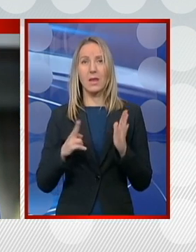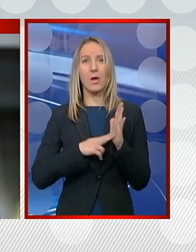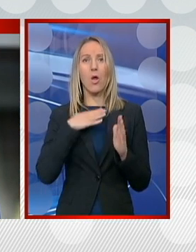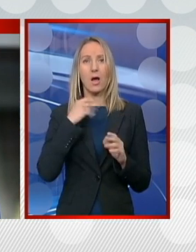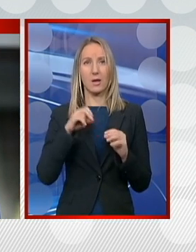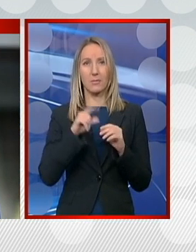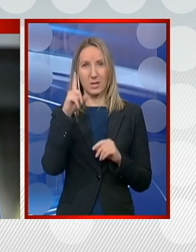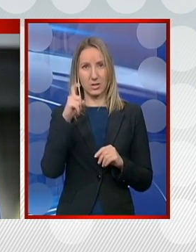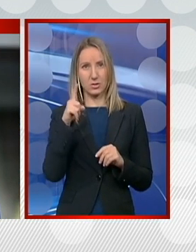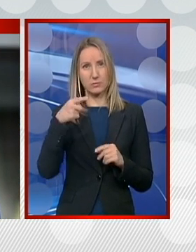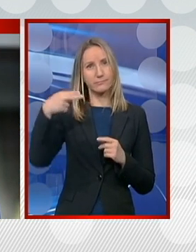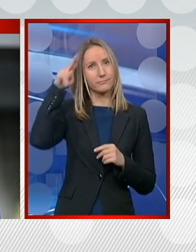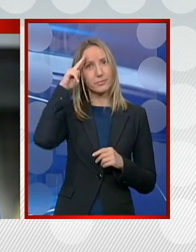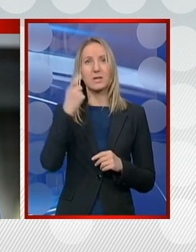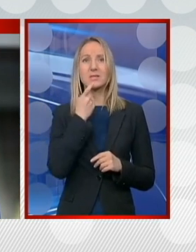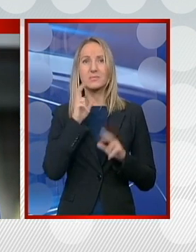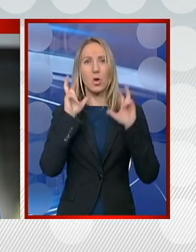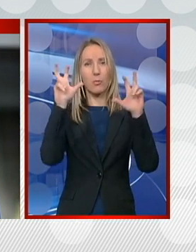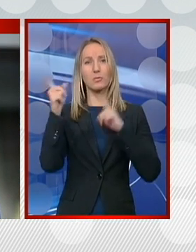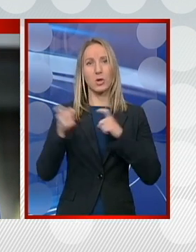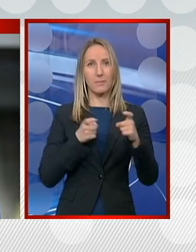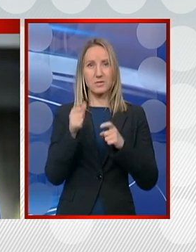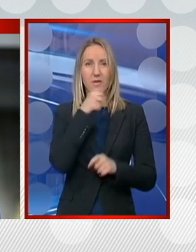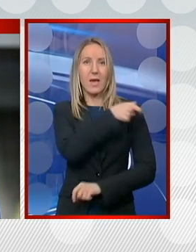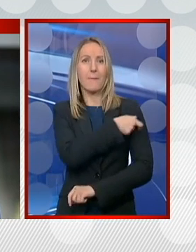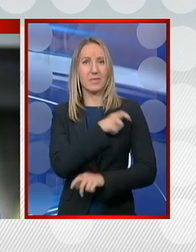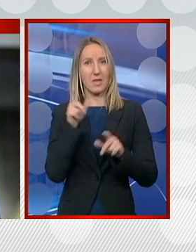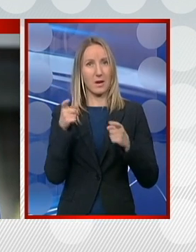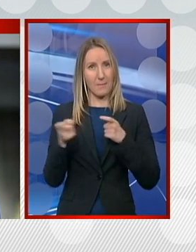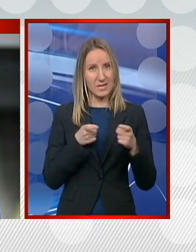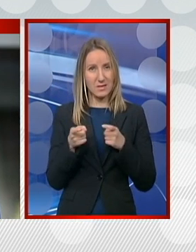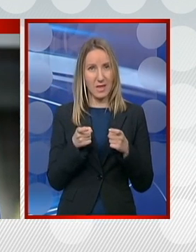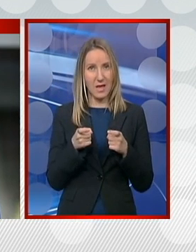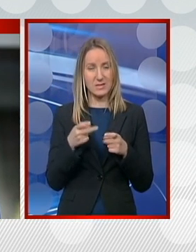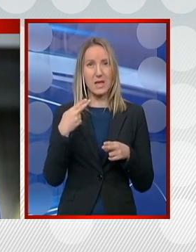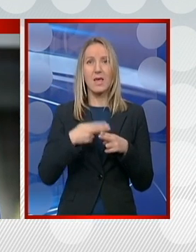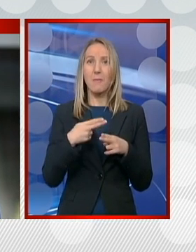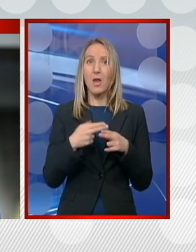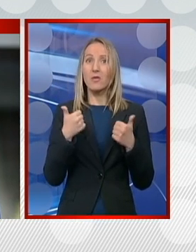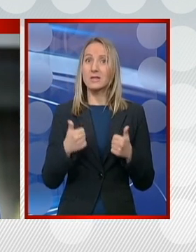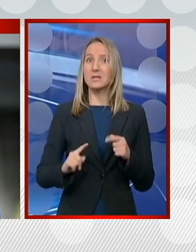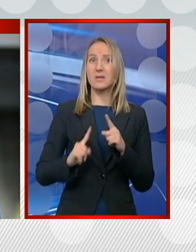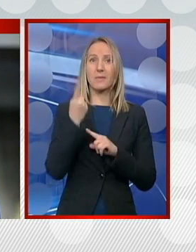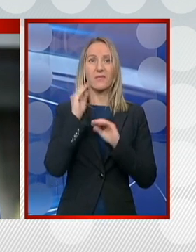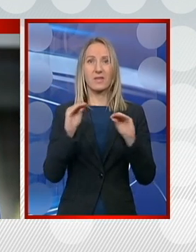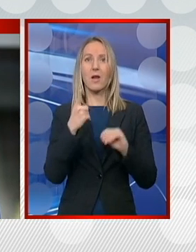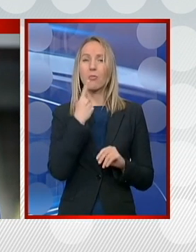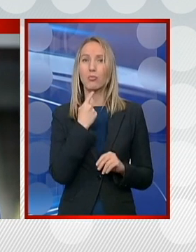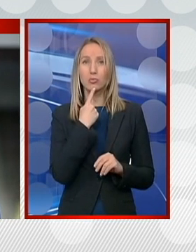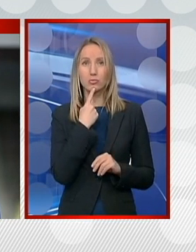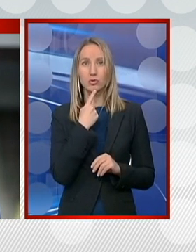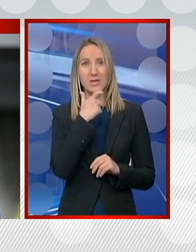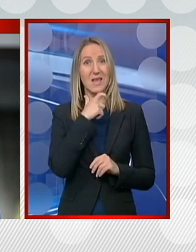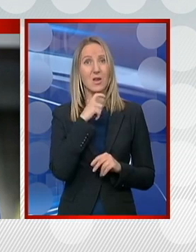Nikola Grbić, proslavljeni srpski odbojkaški reprezentativac i kapiten reprezentacije, imenovan je za prvog trenera muške